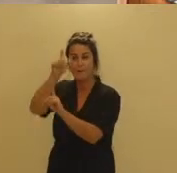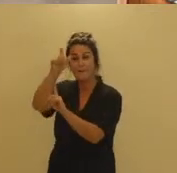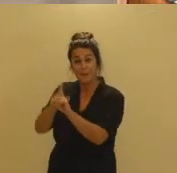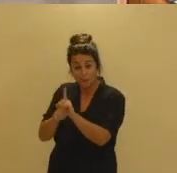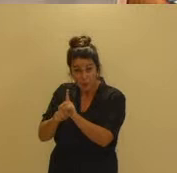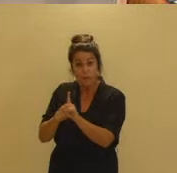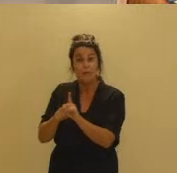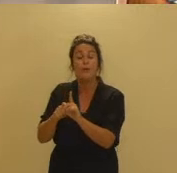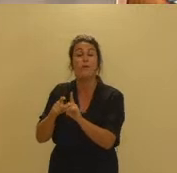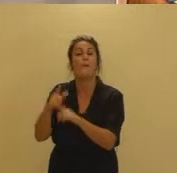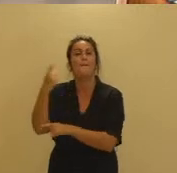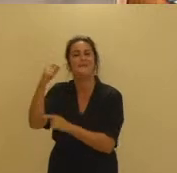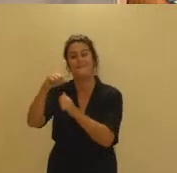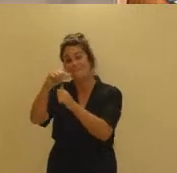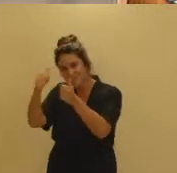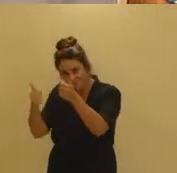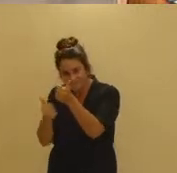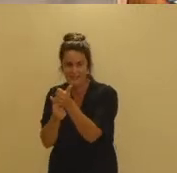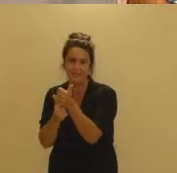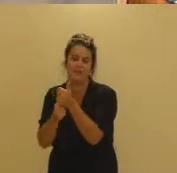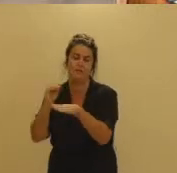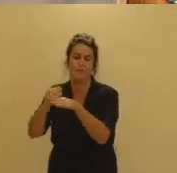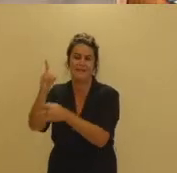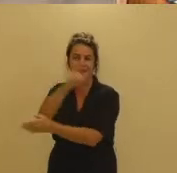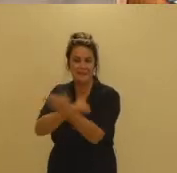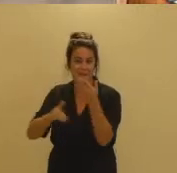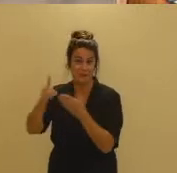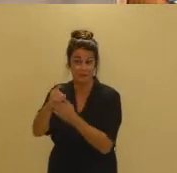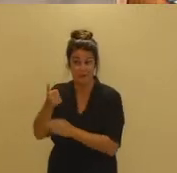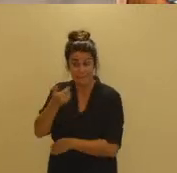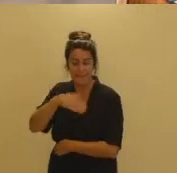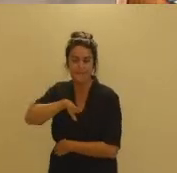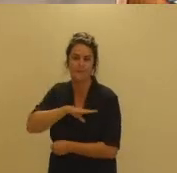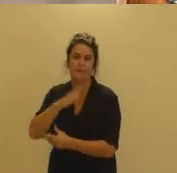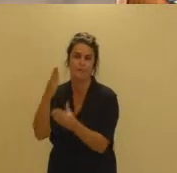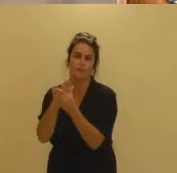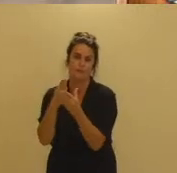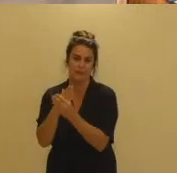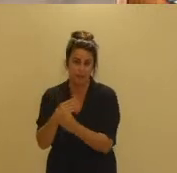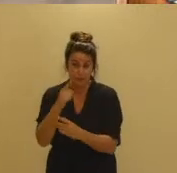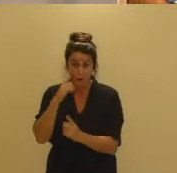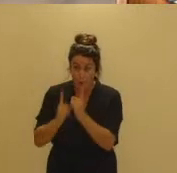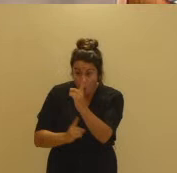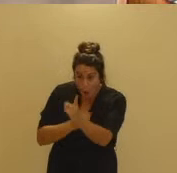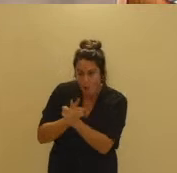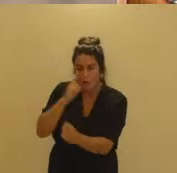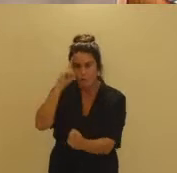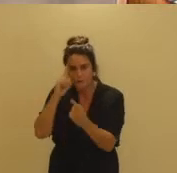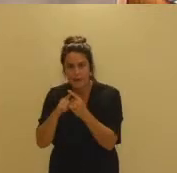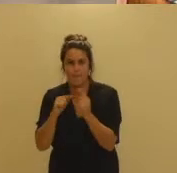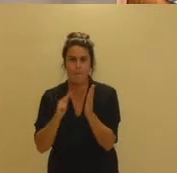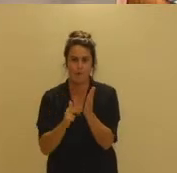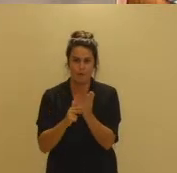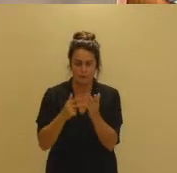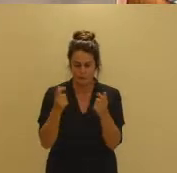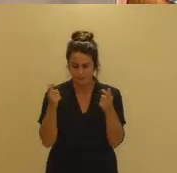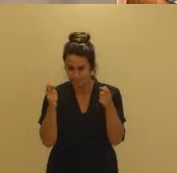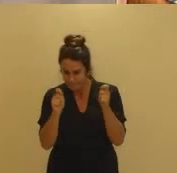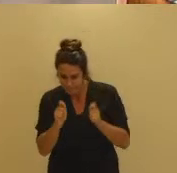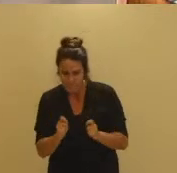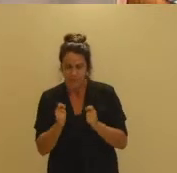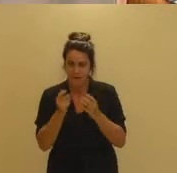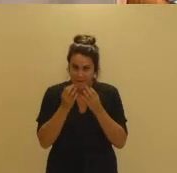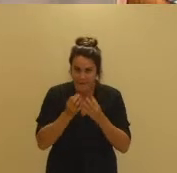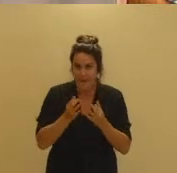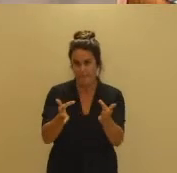charge de ce dossier, pour affiner les modalités de cette convention et de fonctionnement entre les services du CCAS